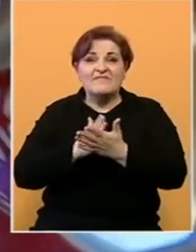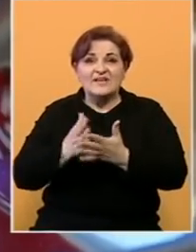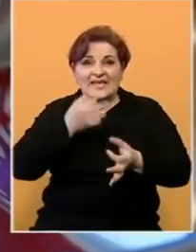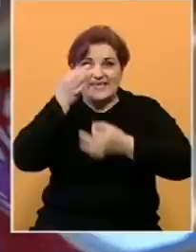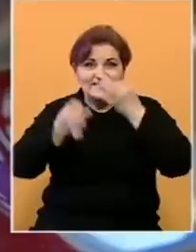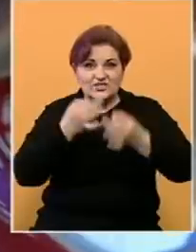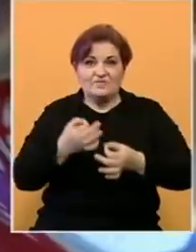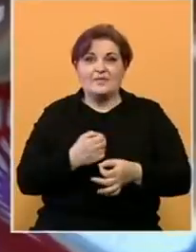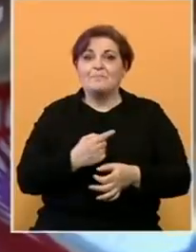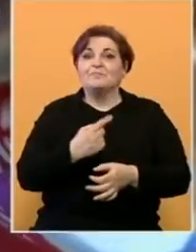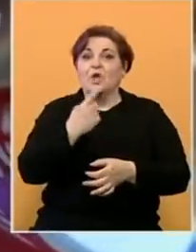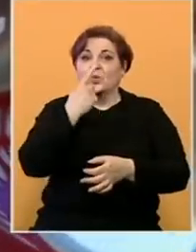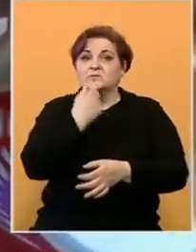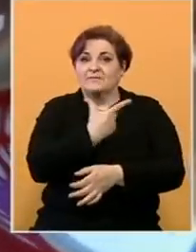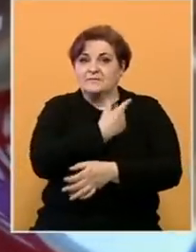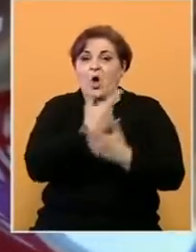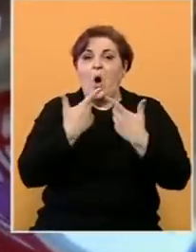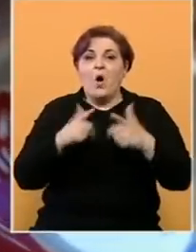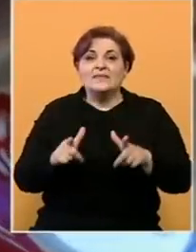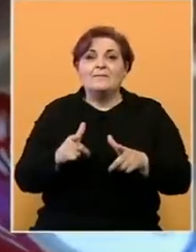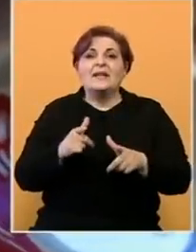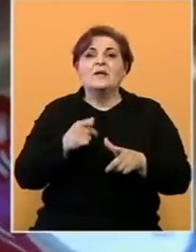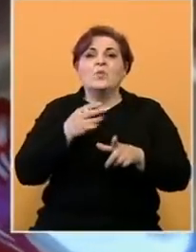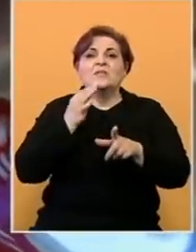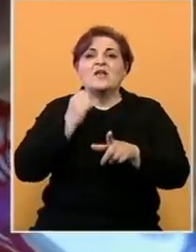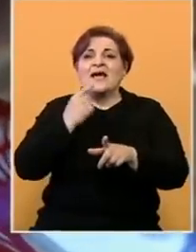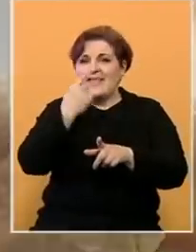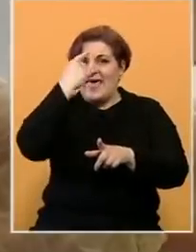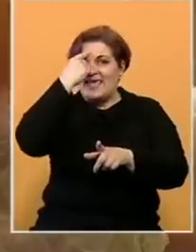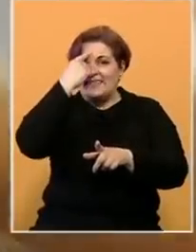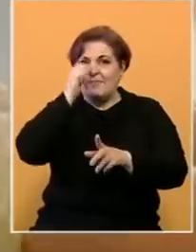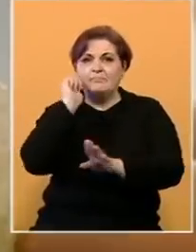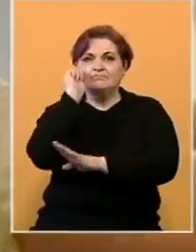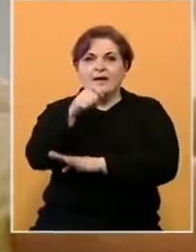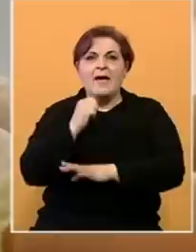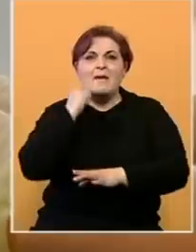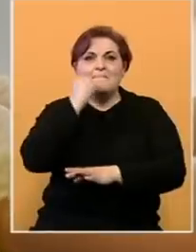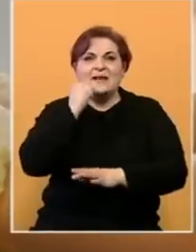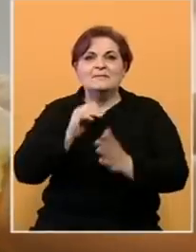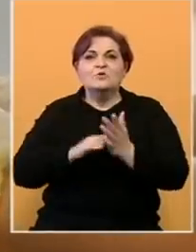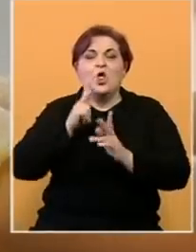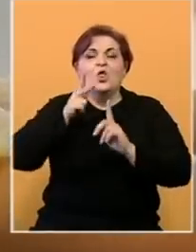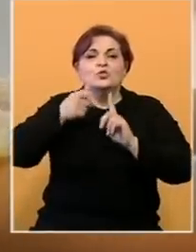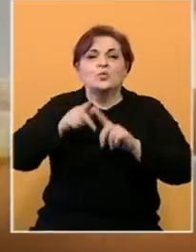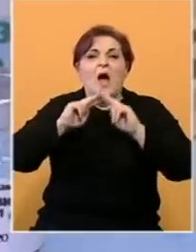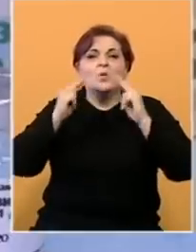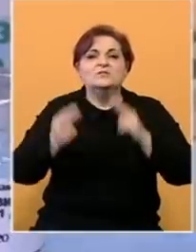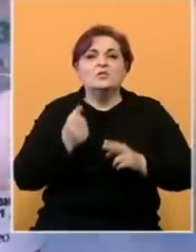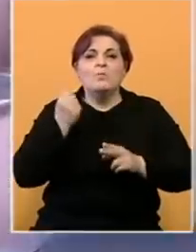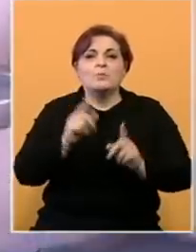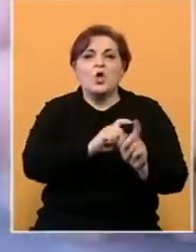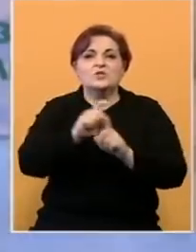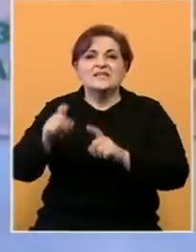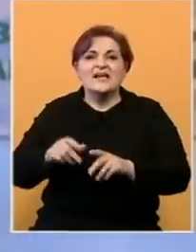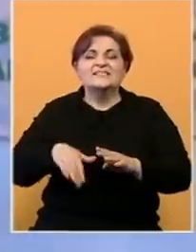faze istraživanja. Sputnik V je odobren u danu kada Indija prestigla Brazil i postala druga u svijetu po broju zaraženih sa